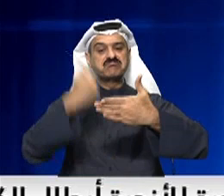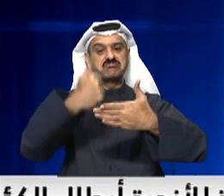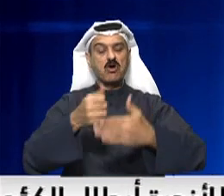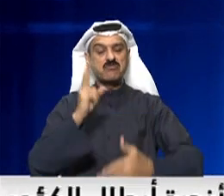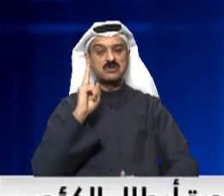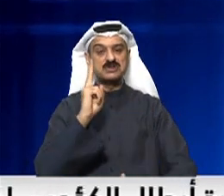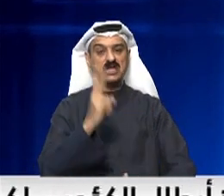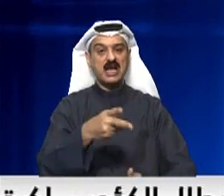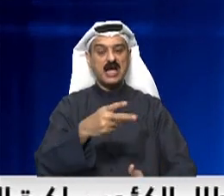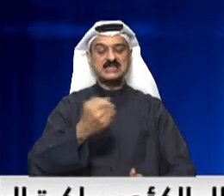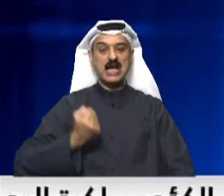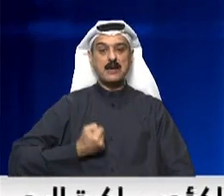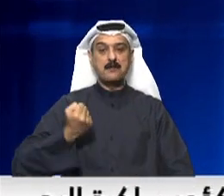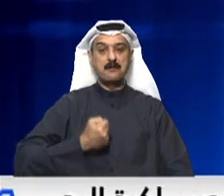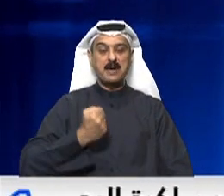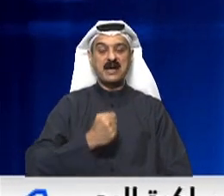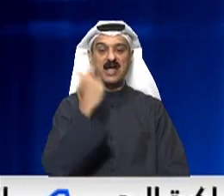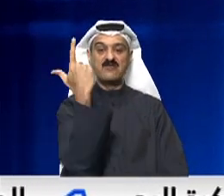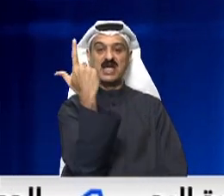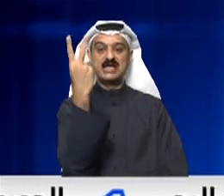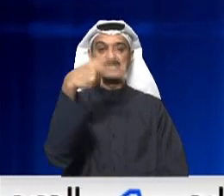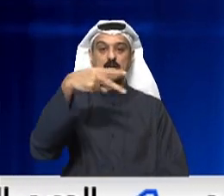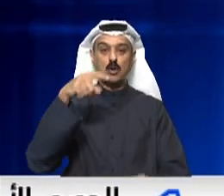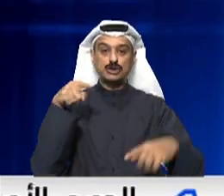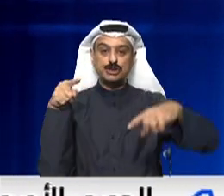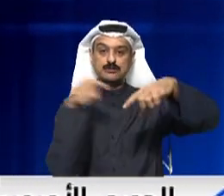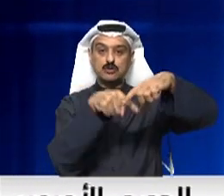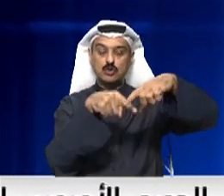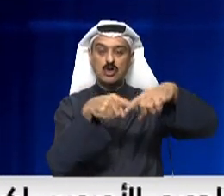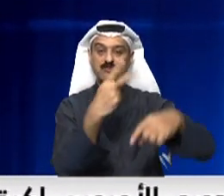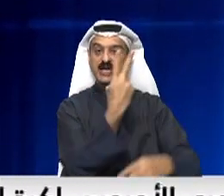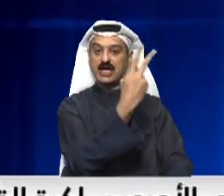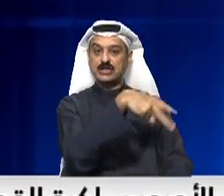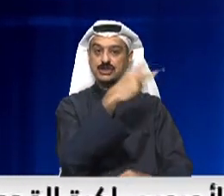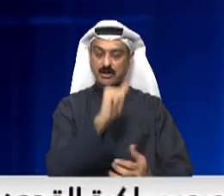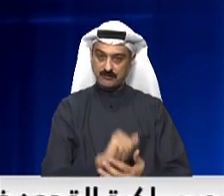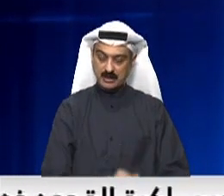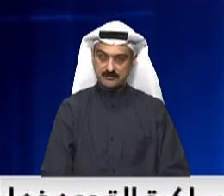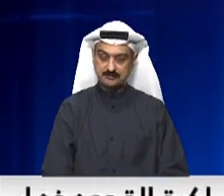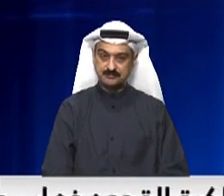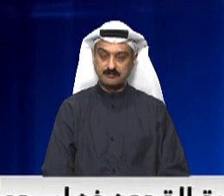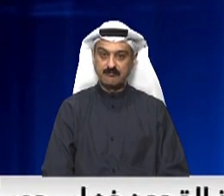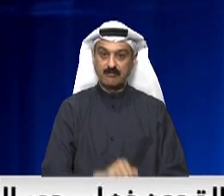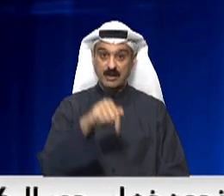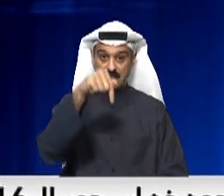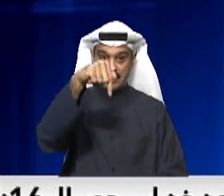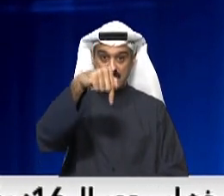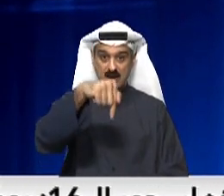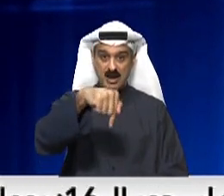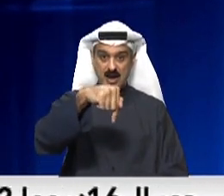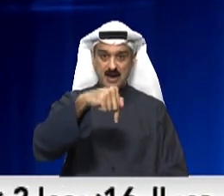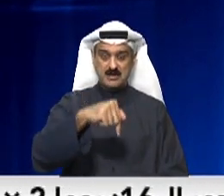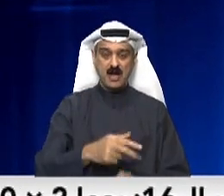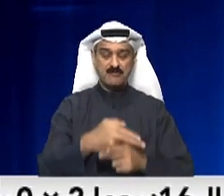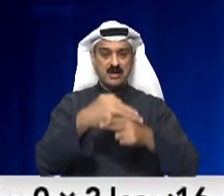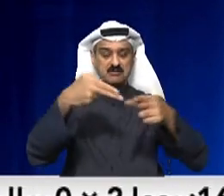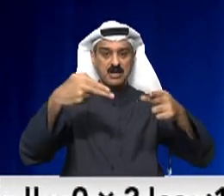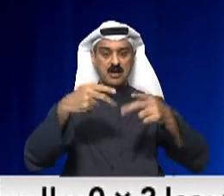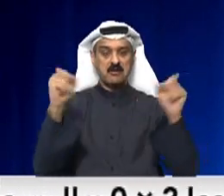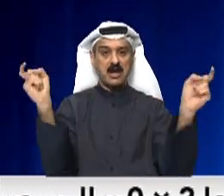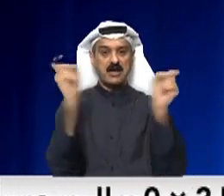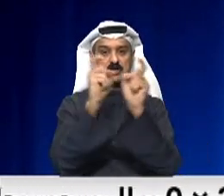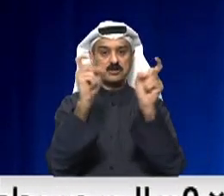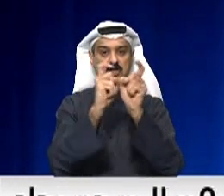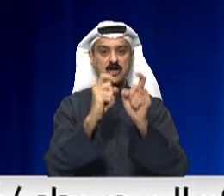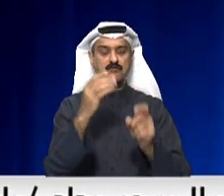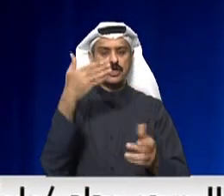شقيقه الأهلي البحريني ب 27 هدف مقابل 20، وضمن نفس الدور يلتقي في